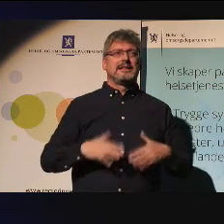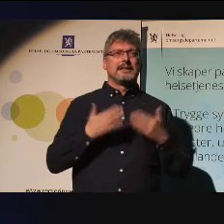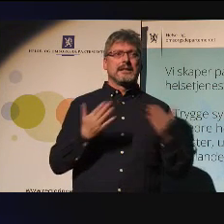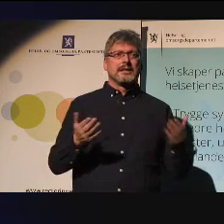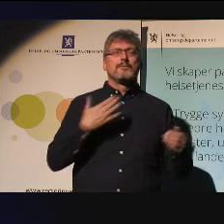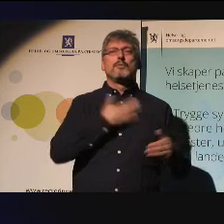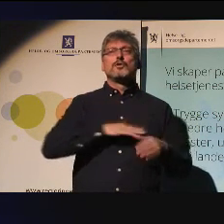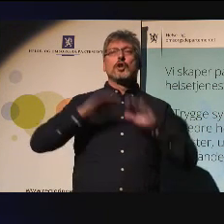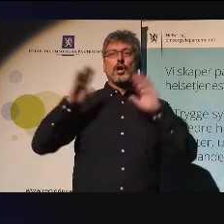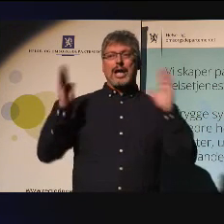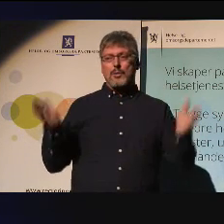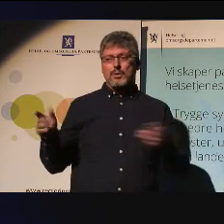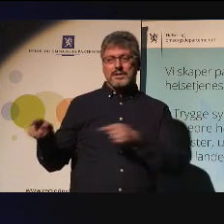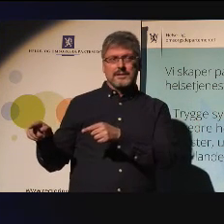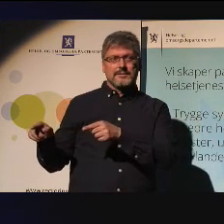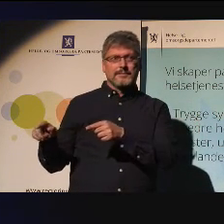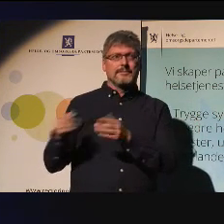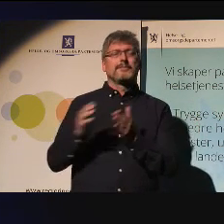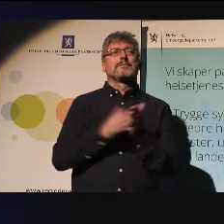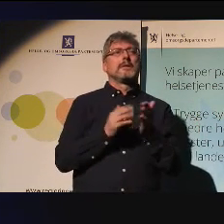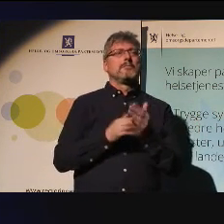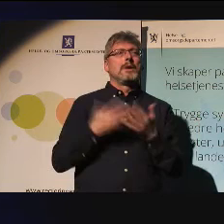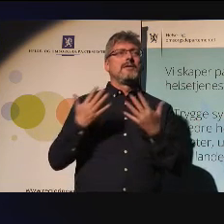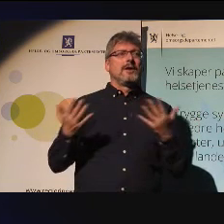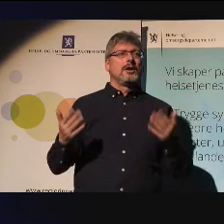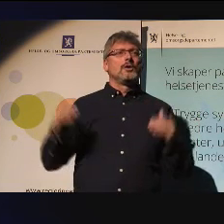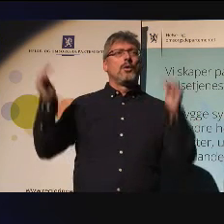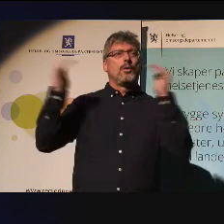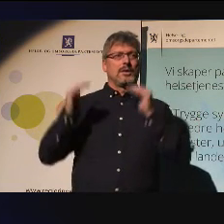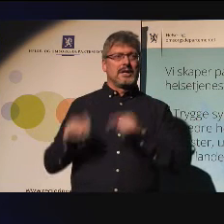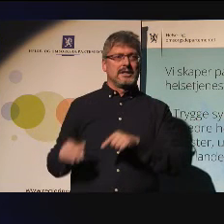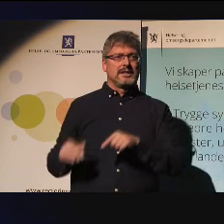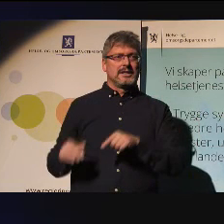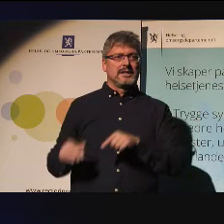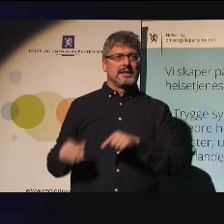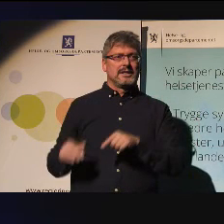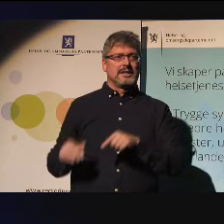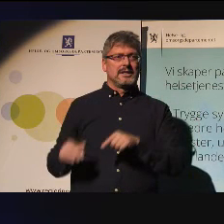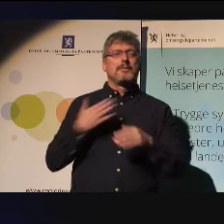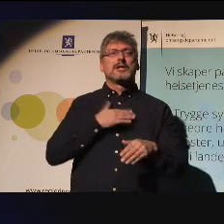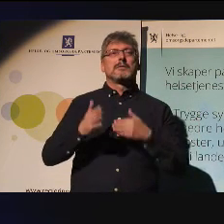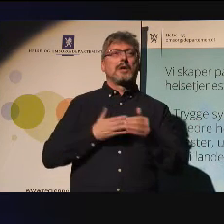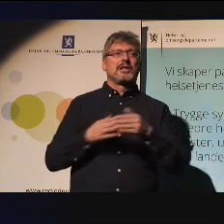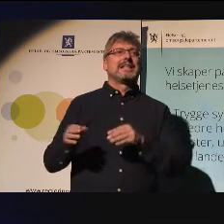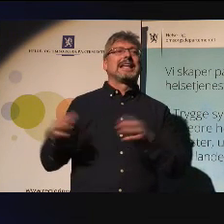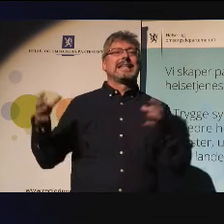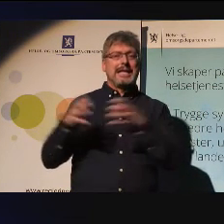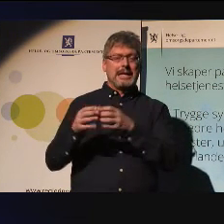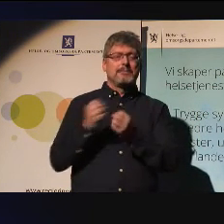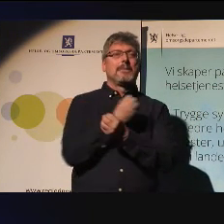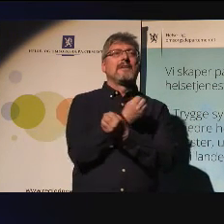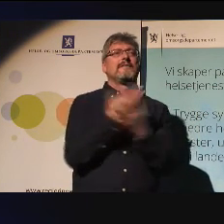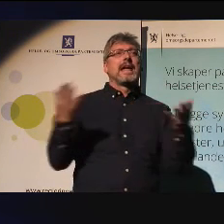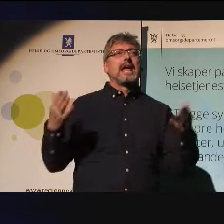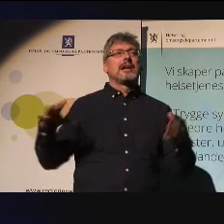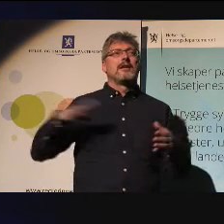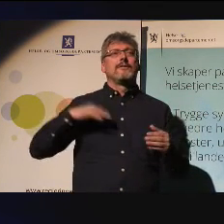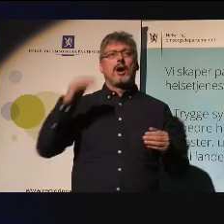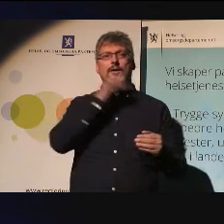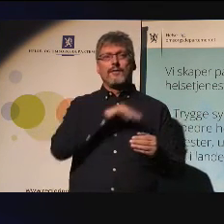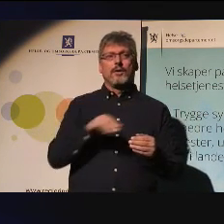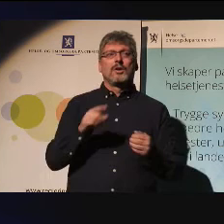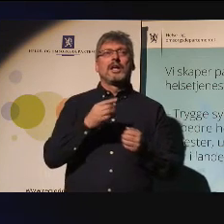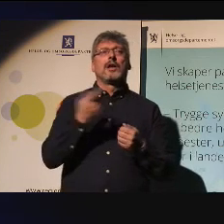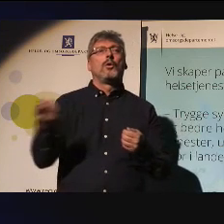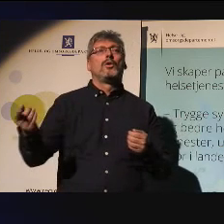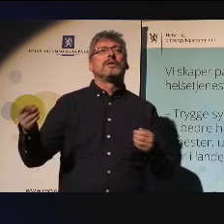På sykehusene blir det stadig mer vanlig å organisere pasientbehandlingen i team som består av flere fagfolk. Team egner seg ikke